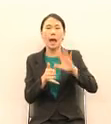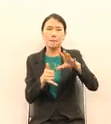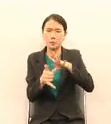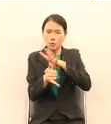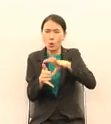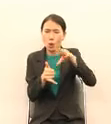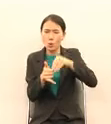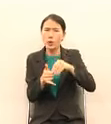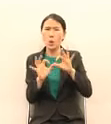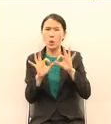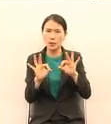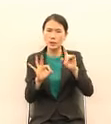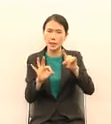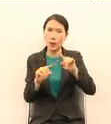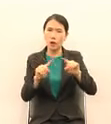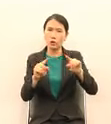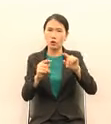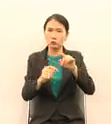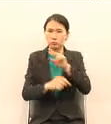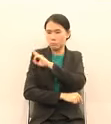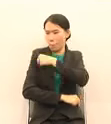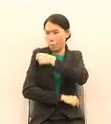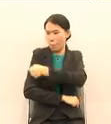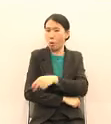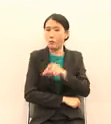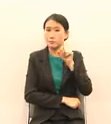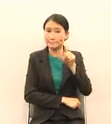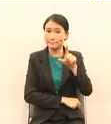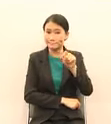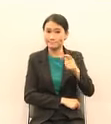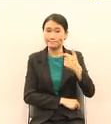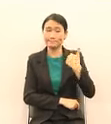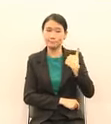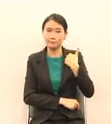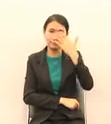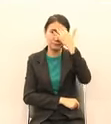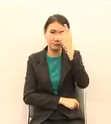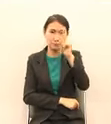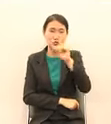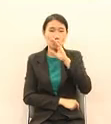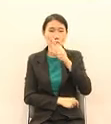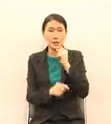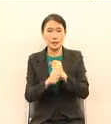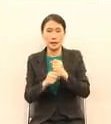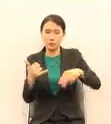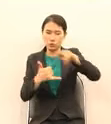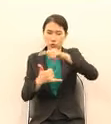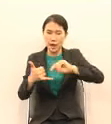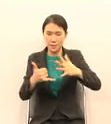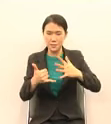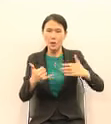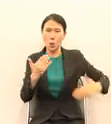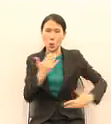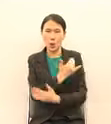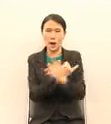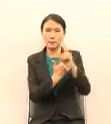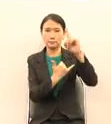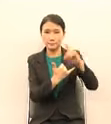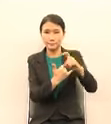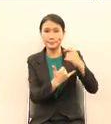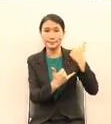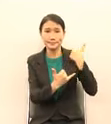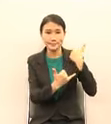แต่ว่าก็ต้องให้เข้าสู่การรักษาโดยเร็วนะฮะไม่นั้นแล้วรักษาช้าไปก็จะเป็นเหตุของการเสียชีวิตน